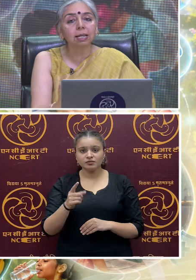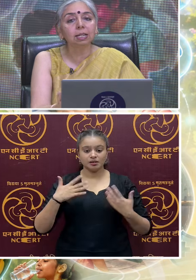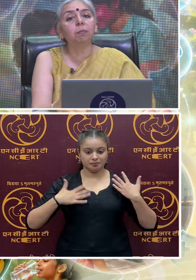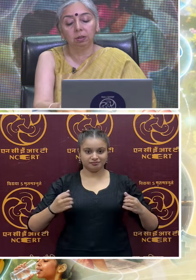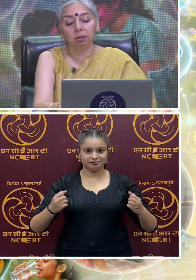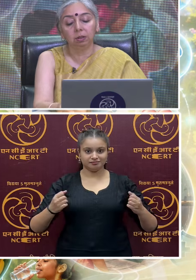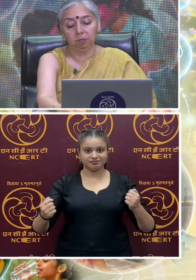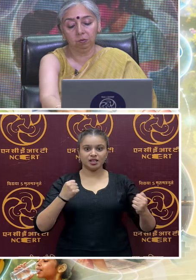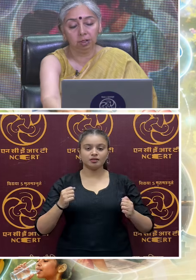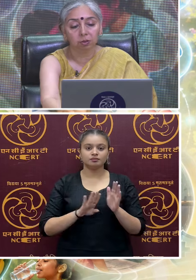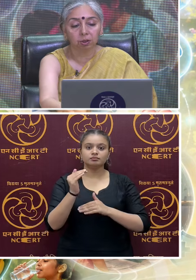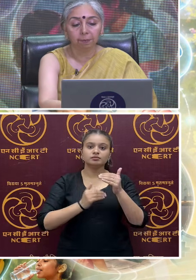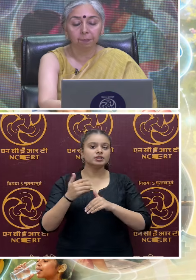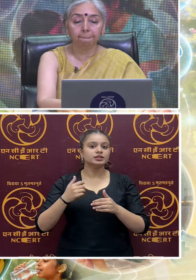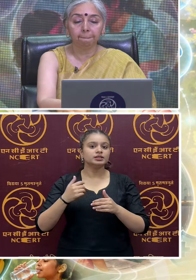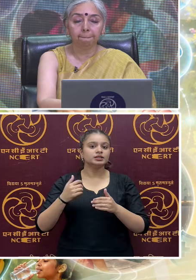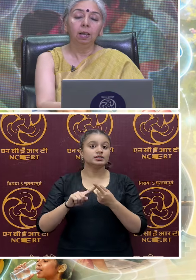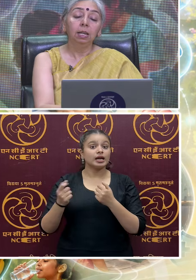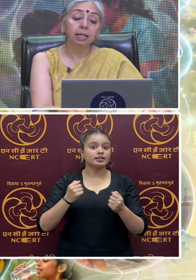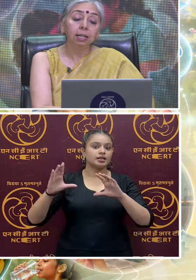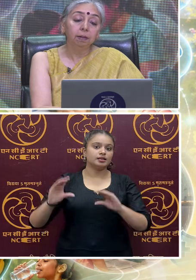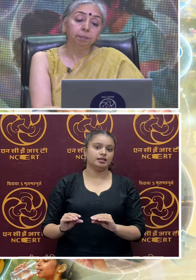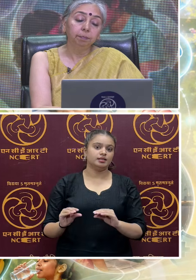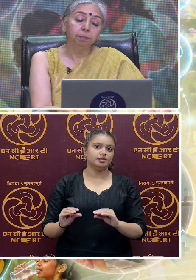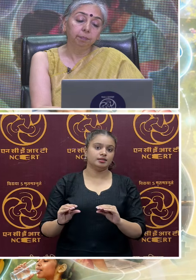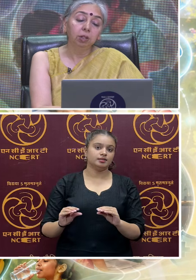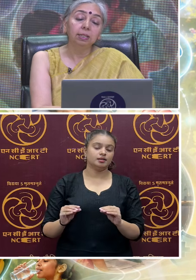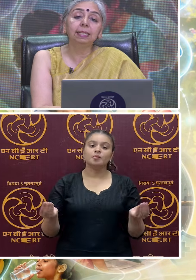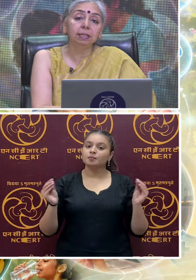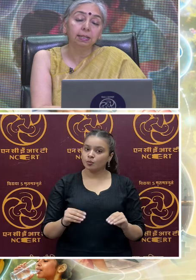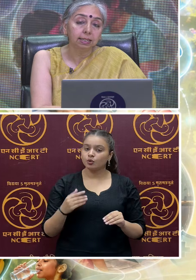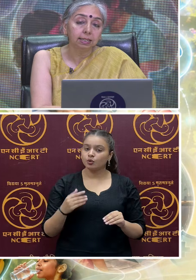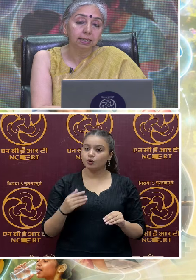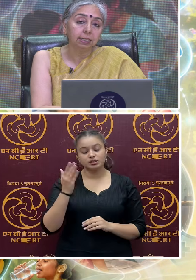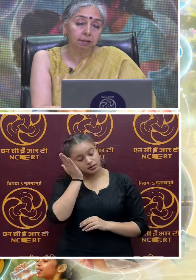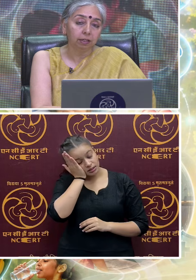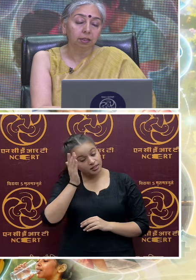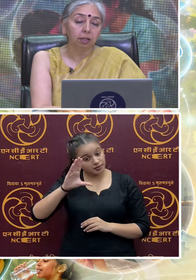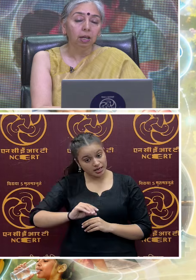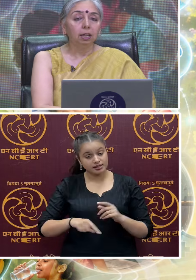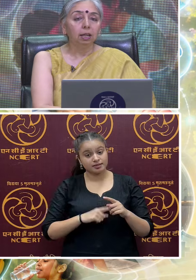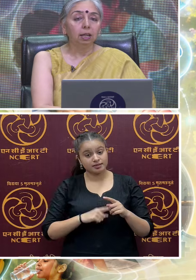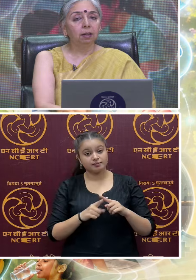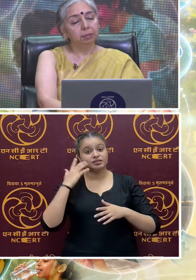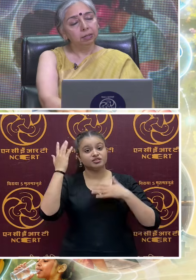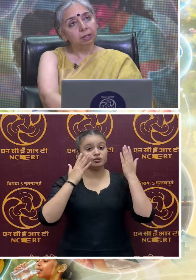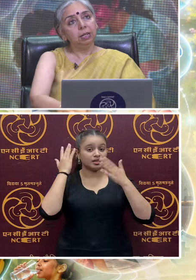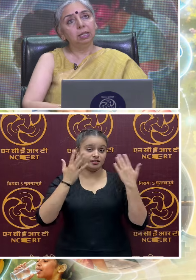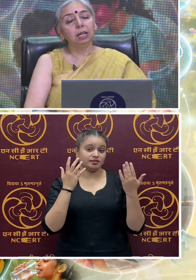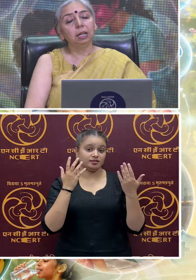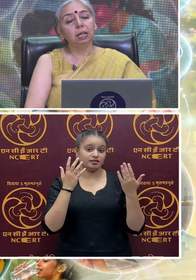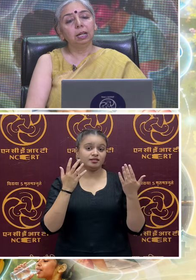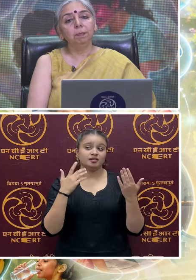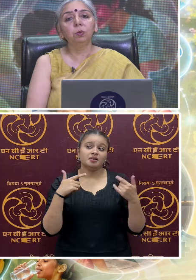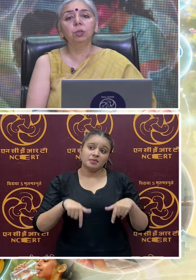बिल्डिंग एक्सरसाइज बहुत कम हो रही है बच्चों की। इसके अलावा पुअर स्लीप एंड स्ट्रेस इज़ अनदर फैक्टर। इनफैक्ट मैंने